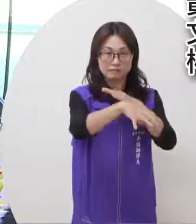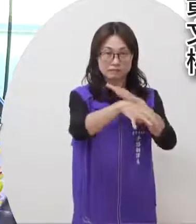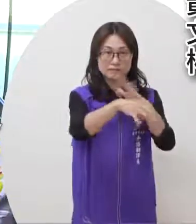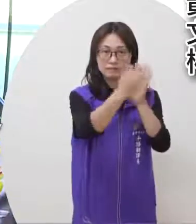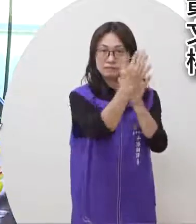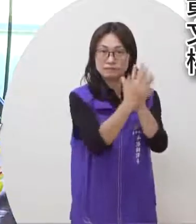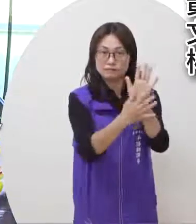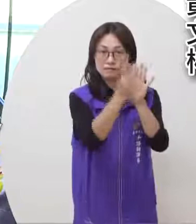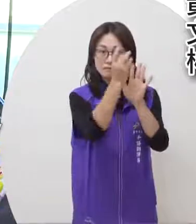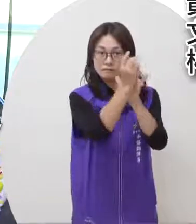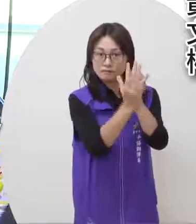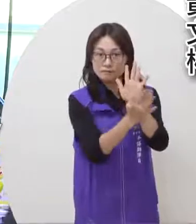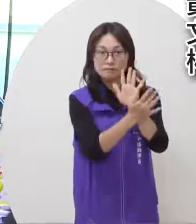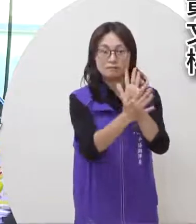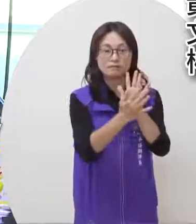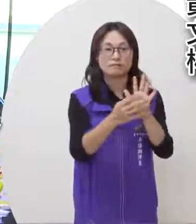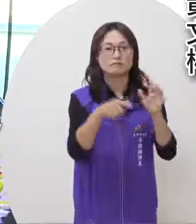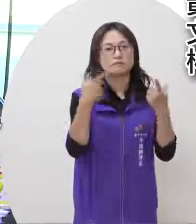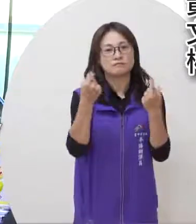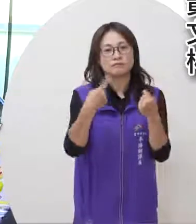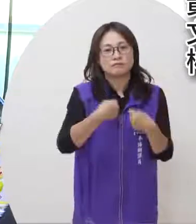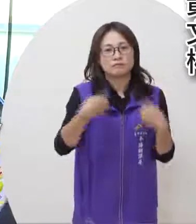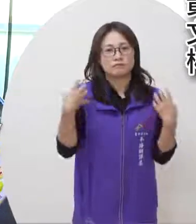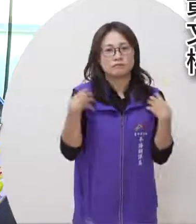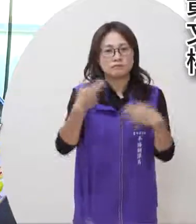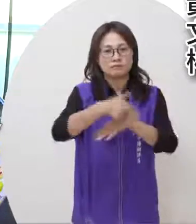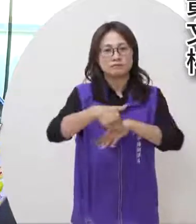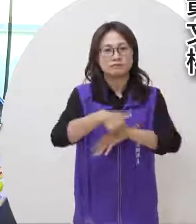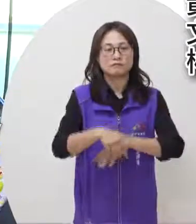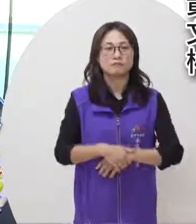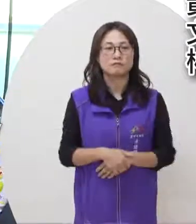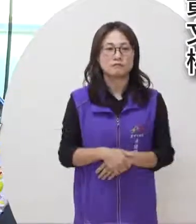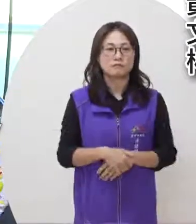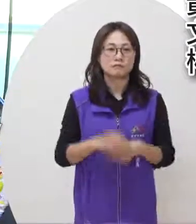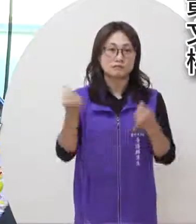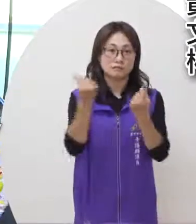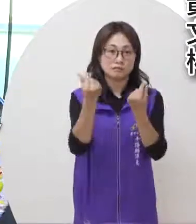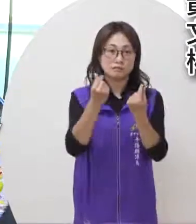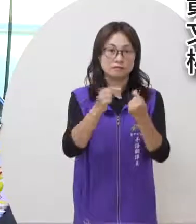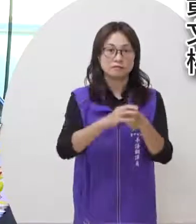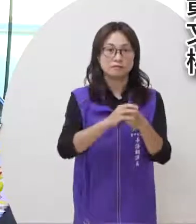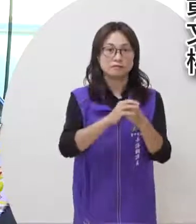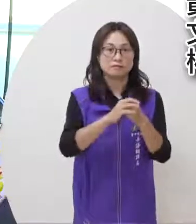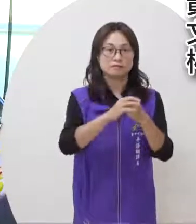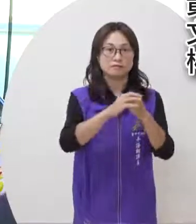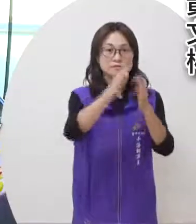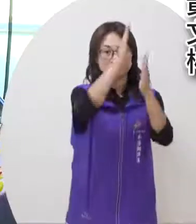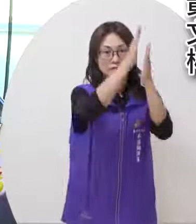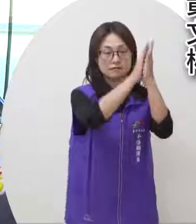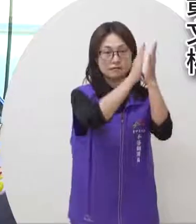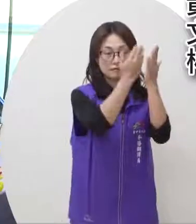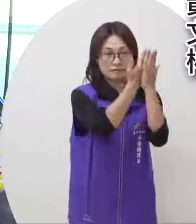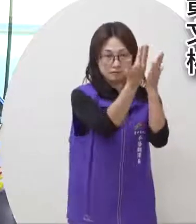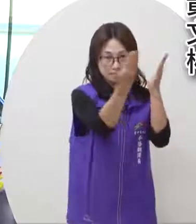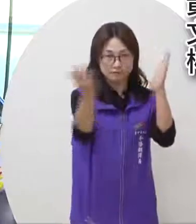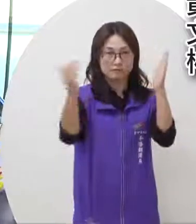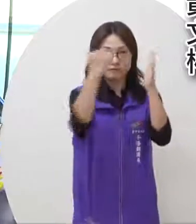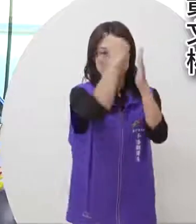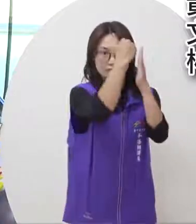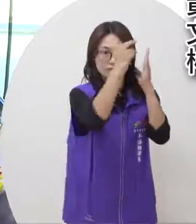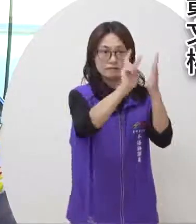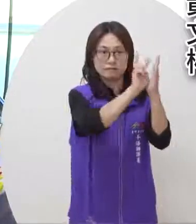是都发局在做一个规划。那包括把围墙降低绿美化的部分。那如果说